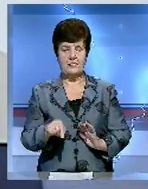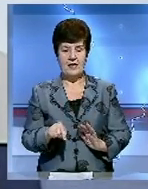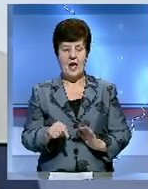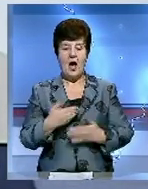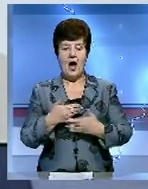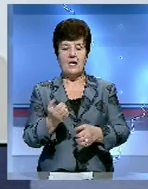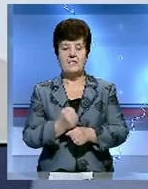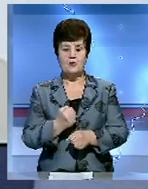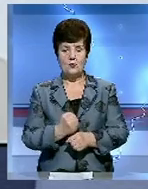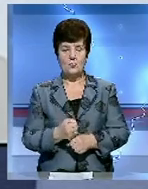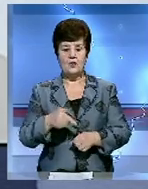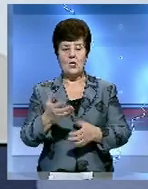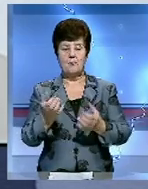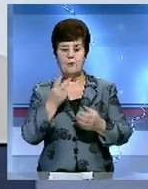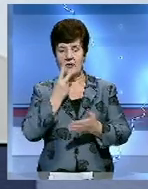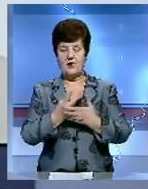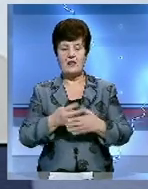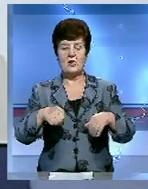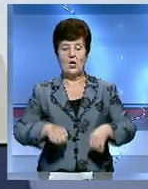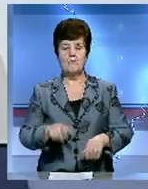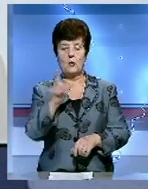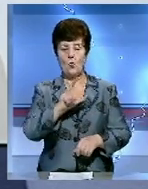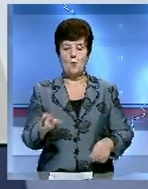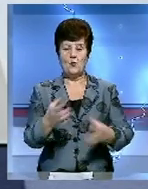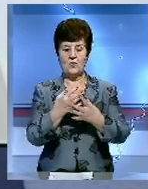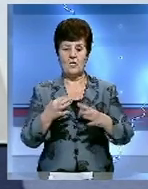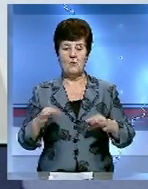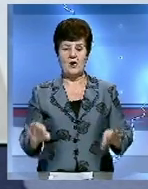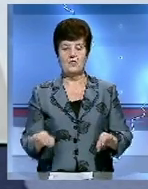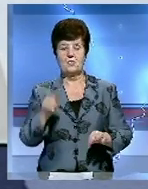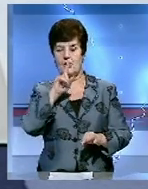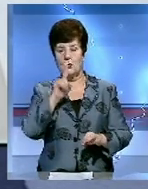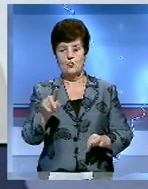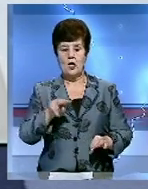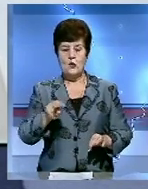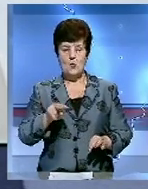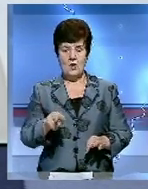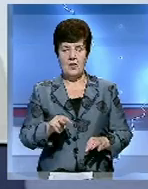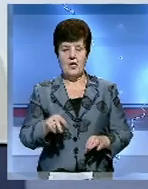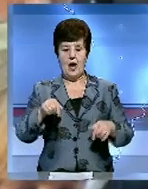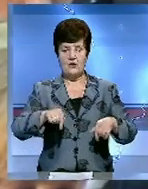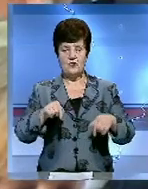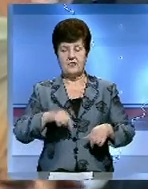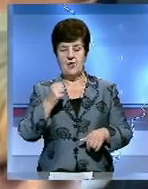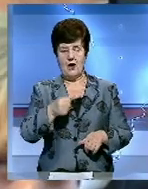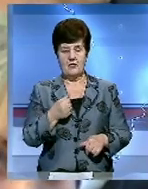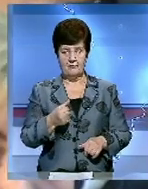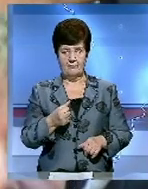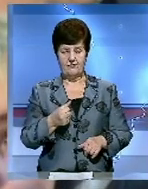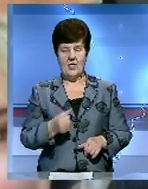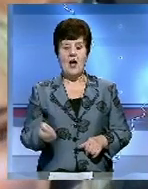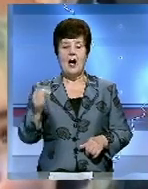privind drepturile omului și democrație în luna iulie a acestui an. Acest